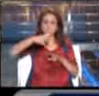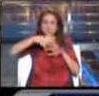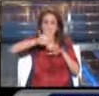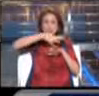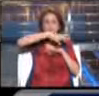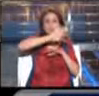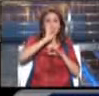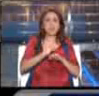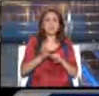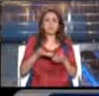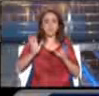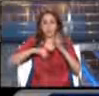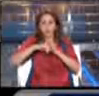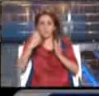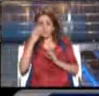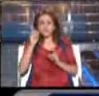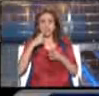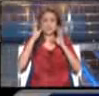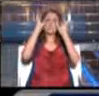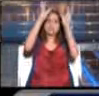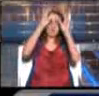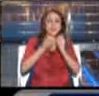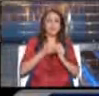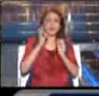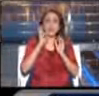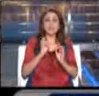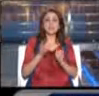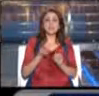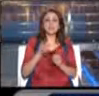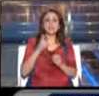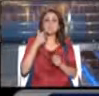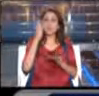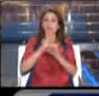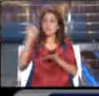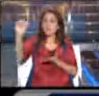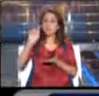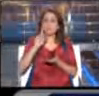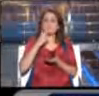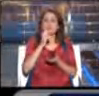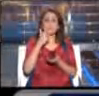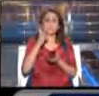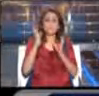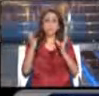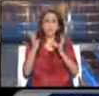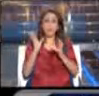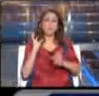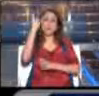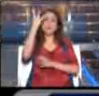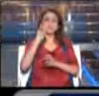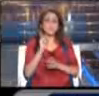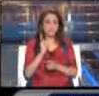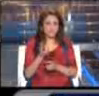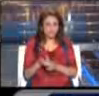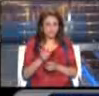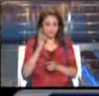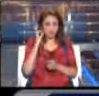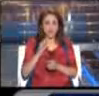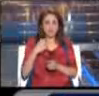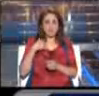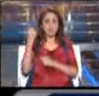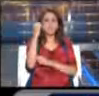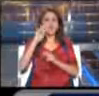مثلا لو اتكلمنا مثلا عن كره السله مش واخد حقه، لو اتكلمنا عن كره اليد مش واخد حقها، مع اننا احنا من ابطال العالم